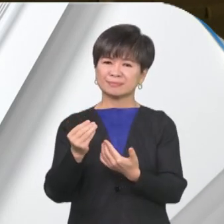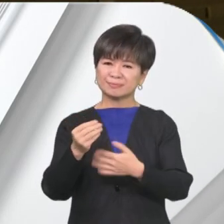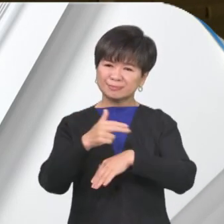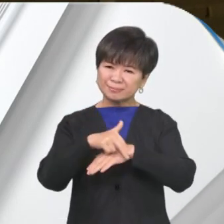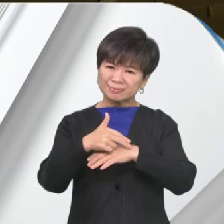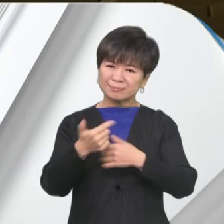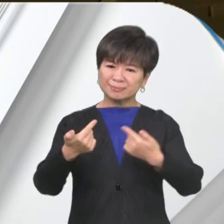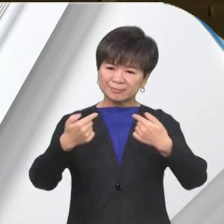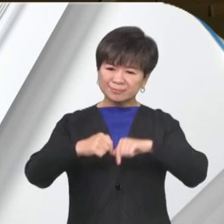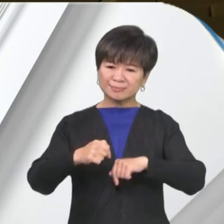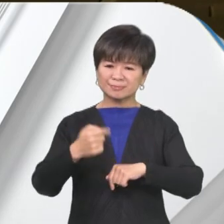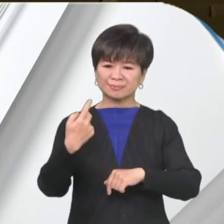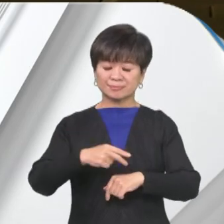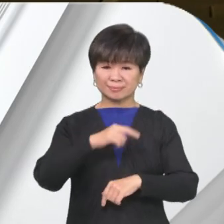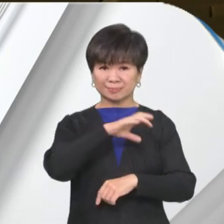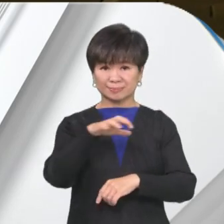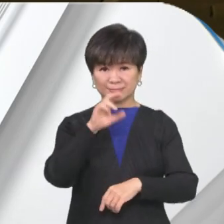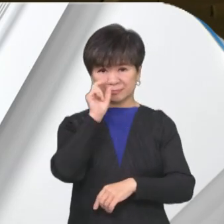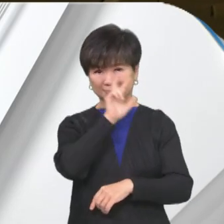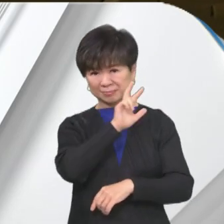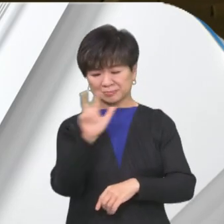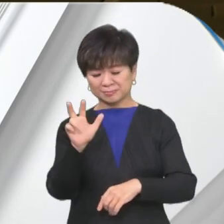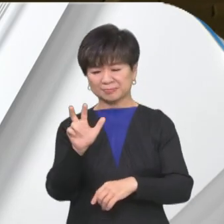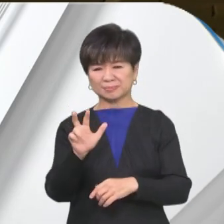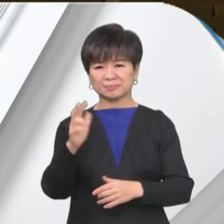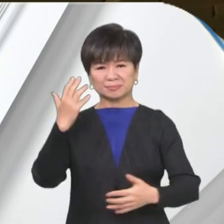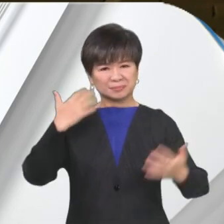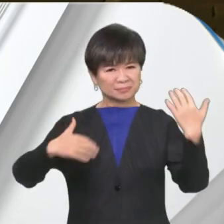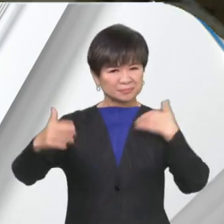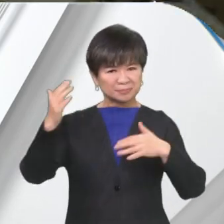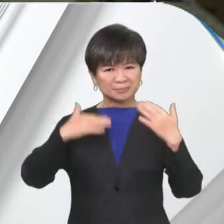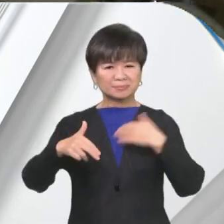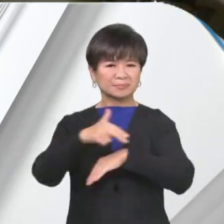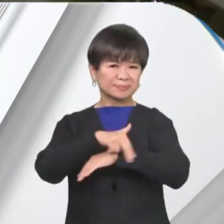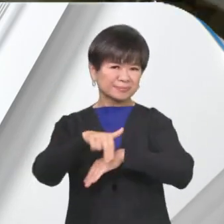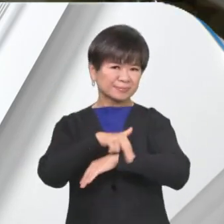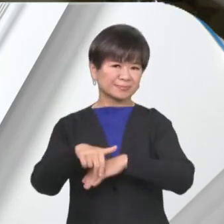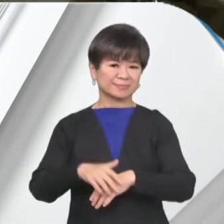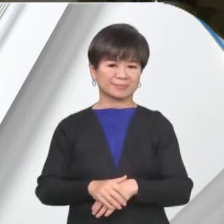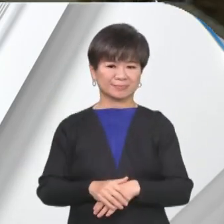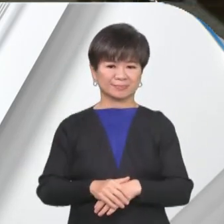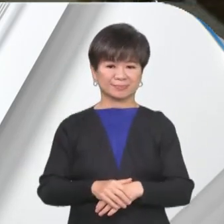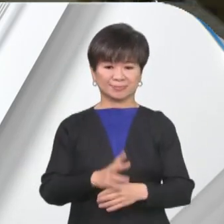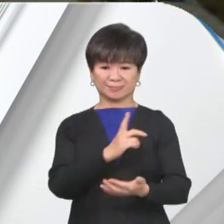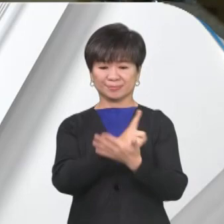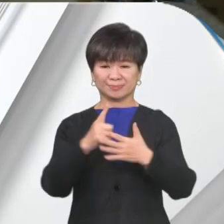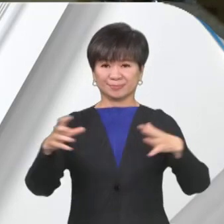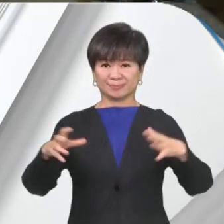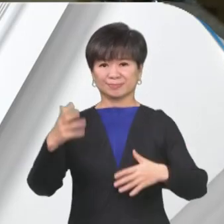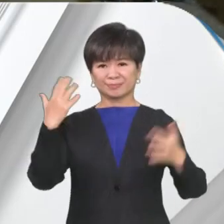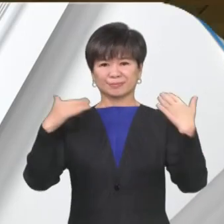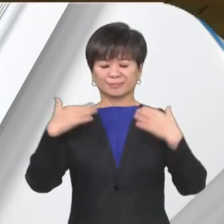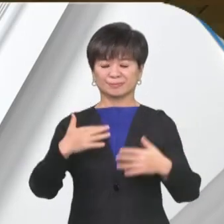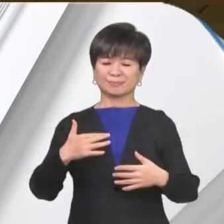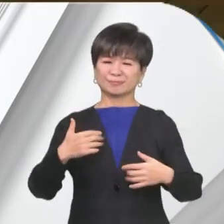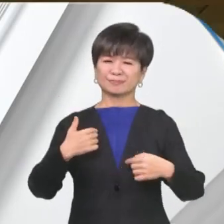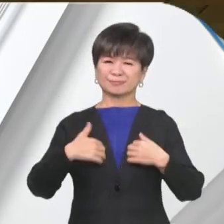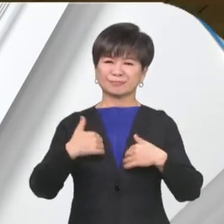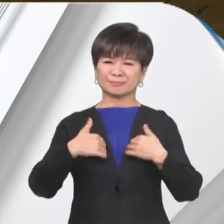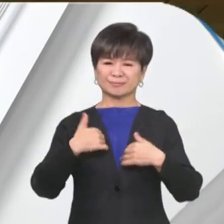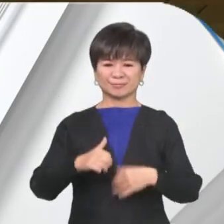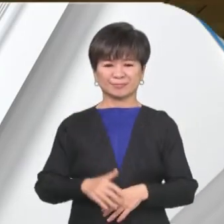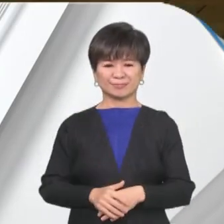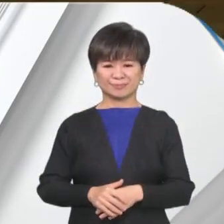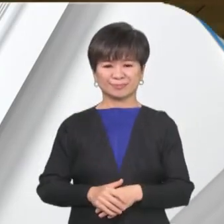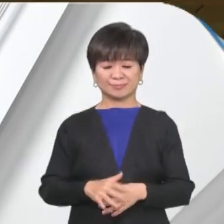韩国安尼各地方诶特色来编诶舞哈、哦，所以台子甲跳起来哈、哦，十分诶神奇。 法国最高